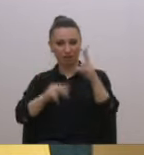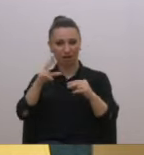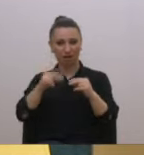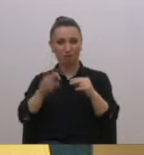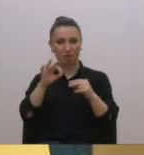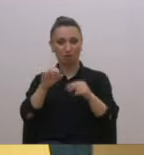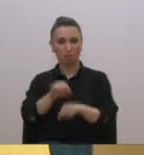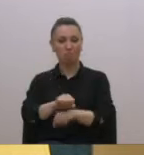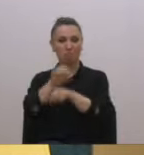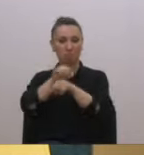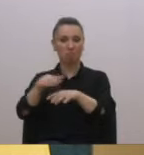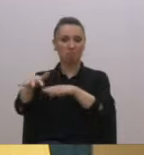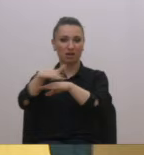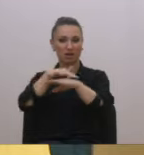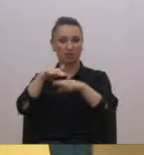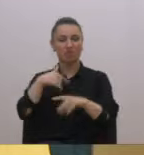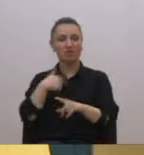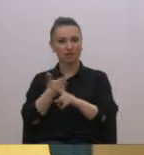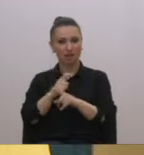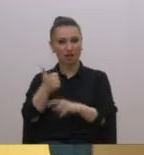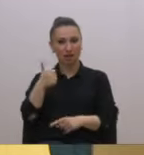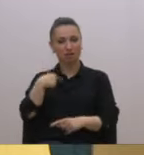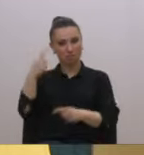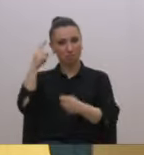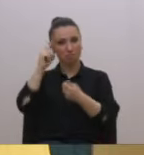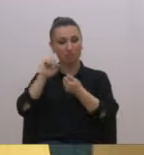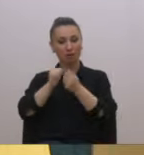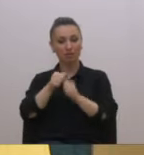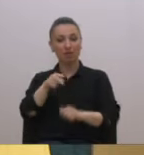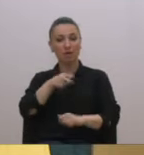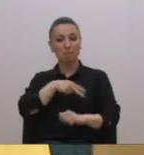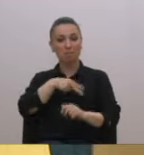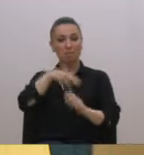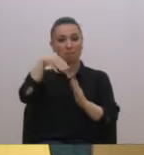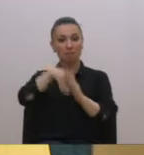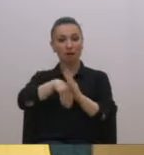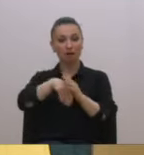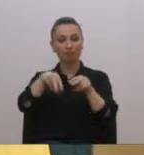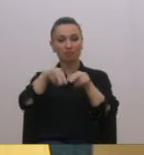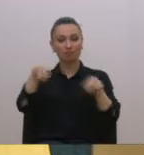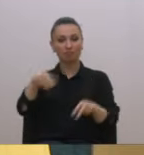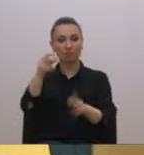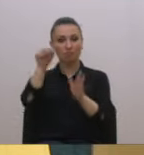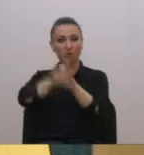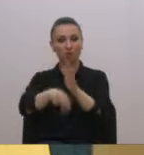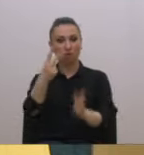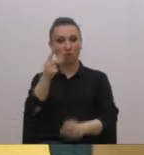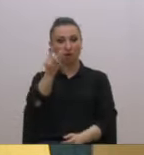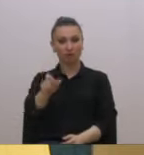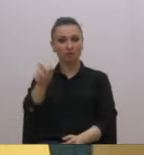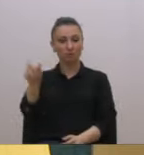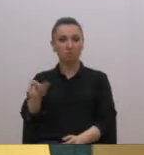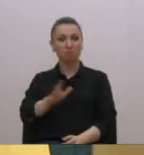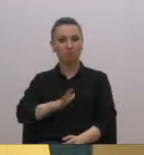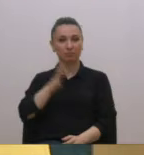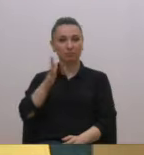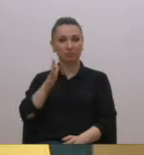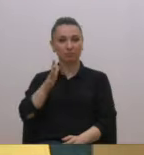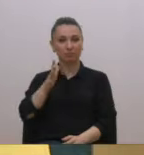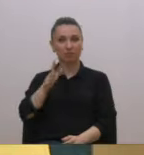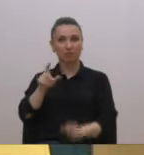მიტინგზე. ძალიან კარგად გვახსოვს ამ პარლამენტის წინ მოკლული ორი ადამიანი, რომლებიც